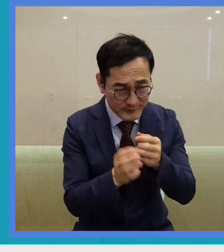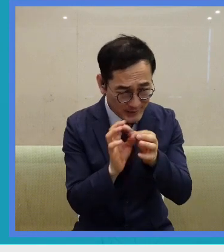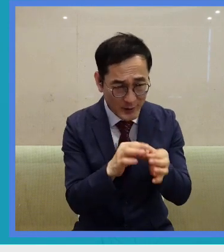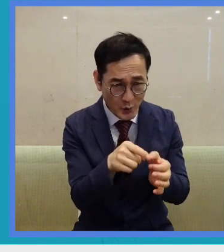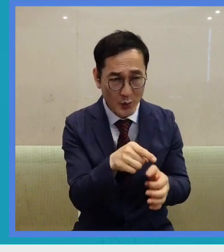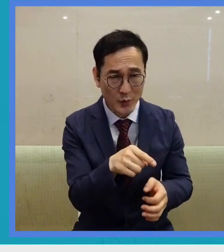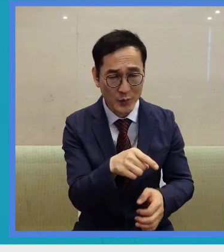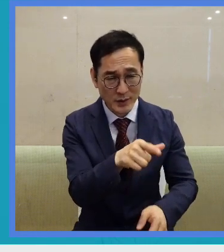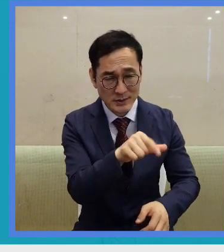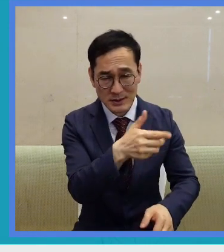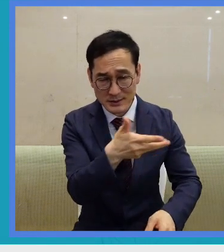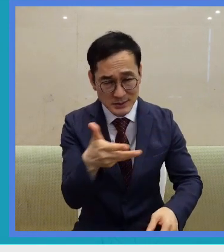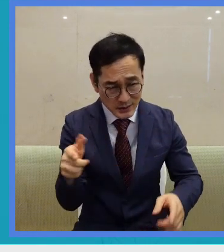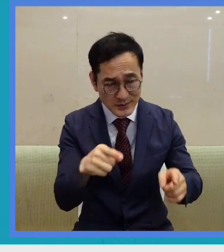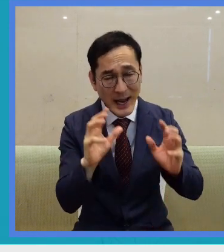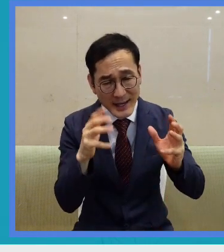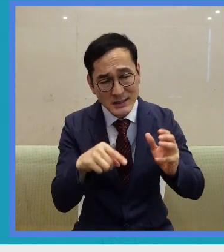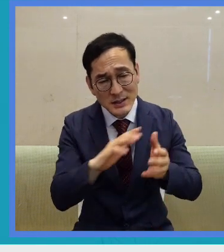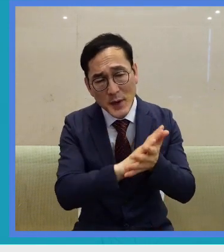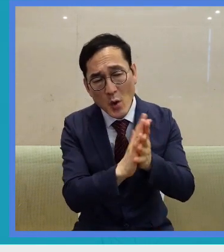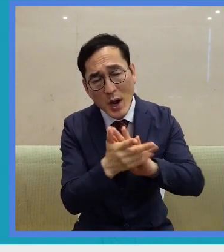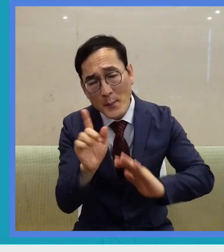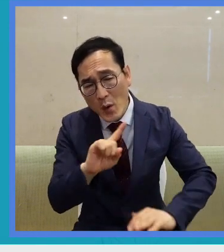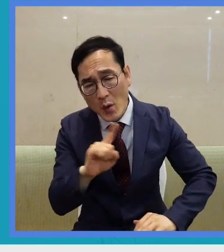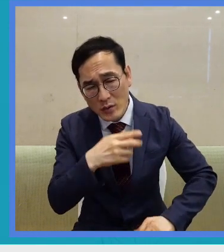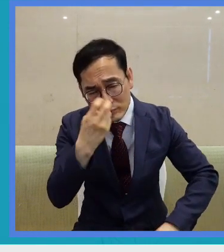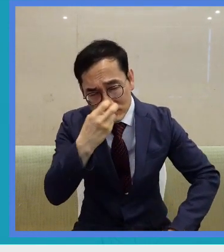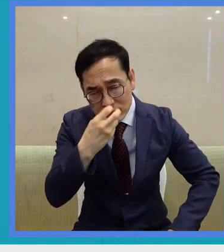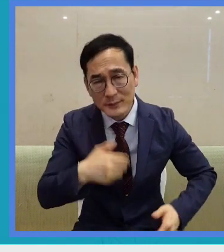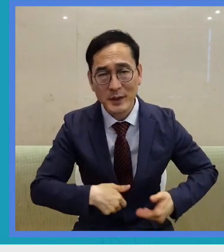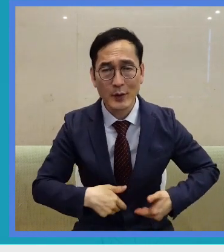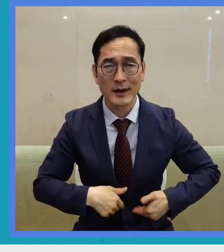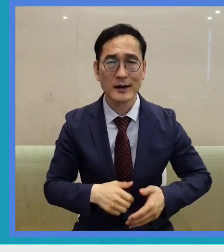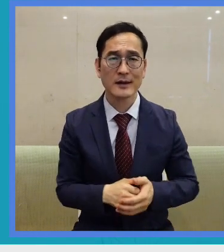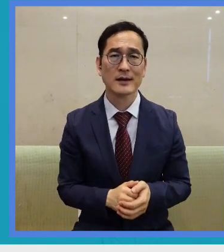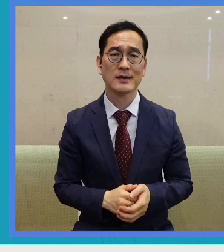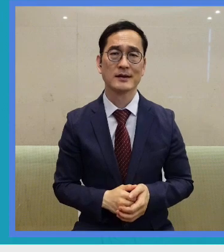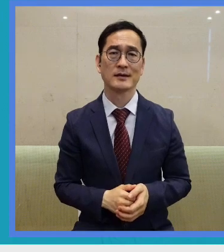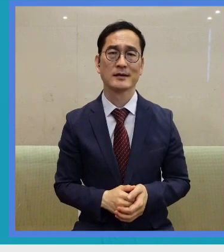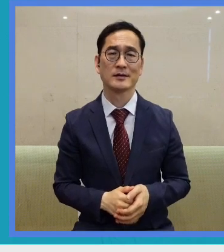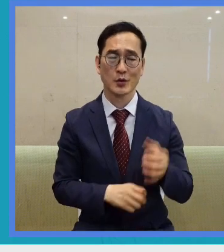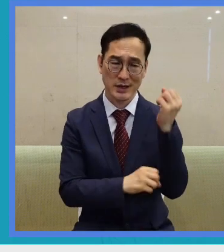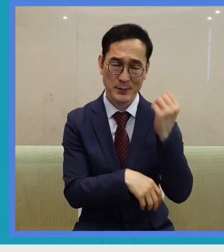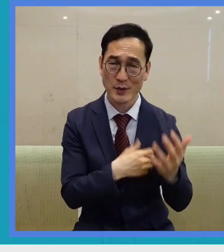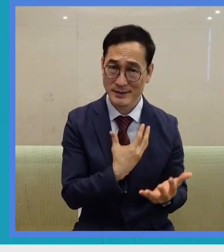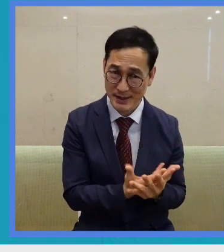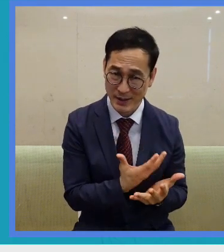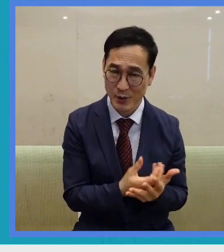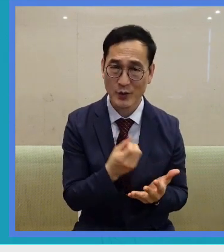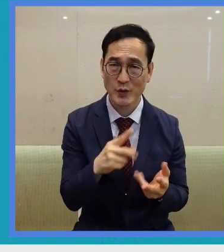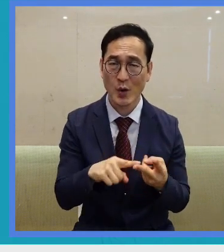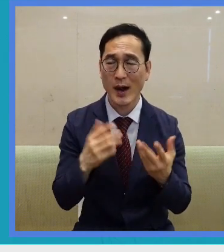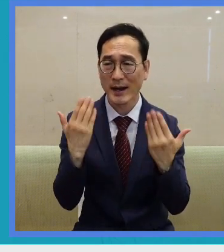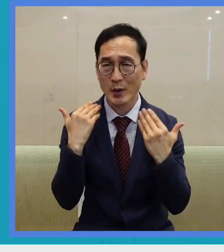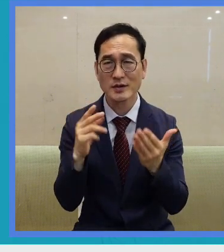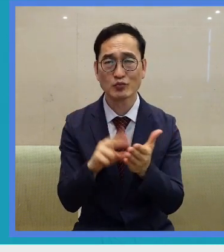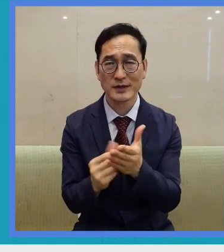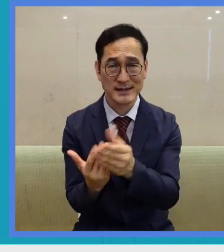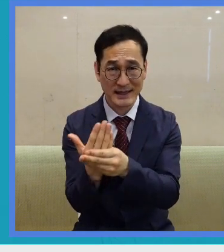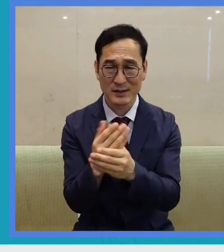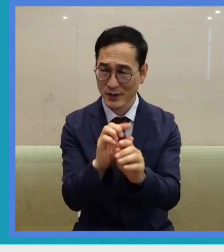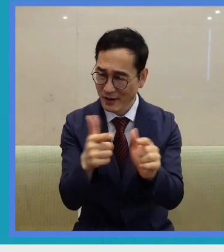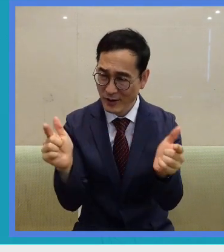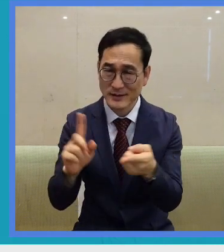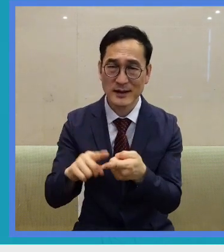우리가 계속 보아야 된다라고 생각을 하고 있고, 이런 서베이 자료하고 행정 자료, 즉 학교에서 이제 벌어지는 그런 자료들을